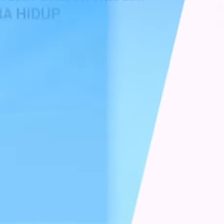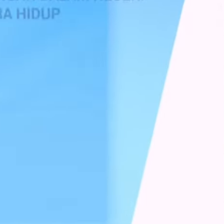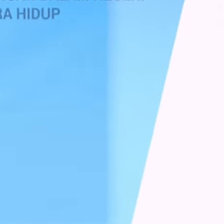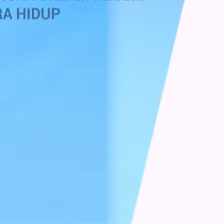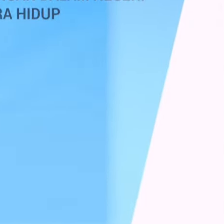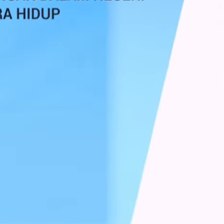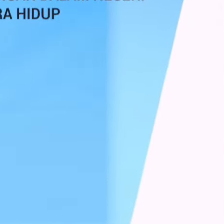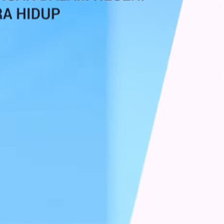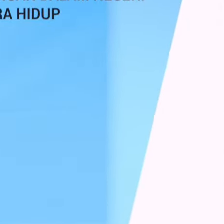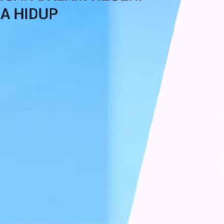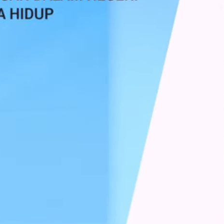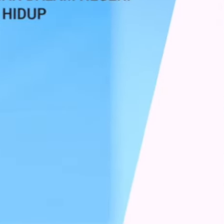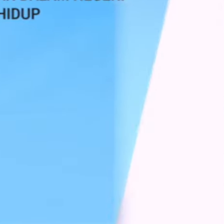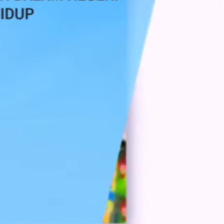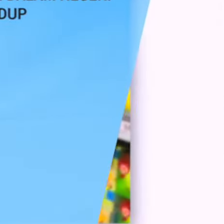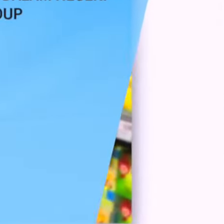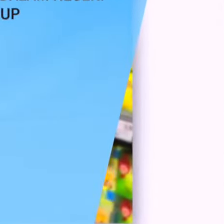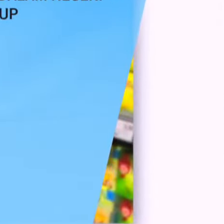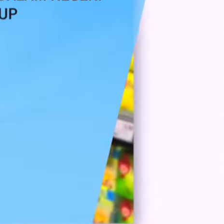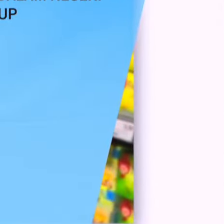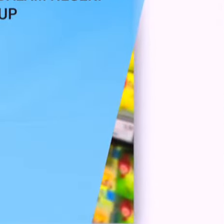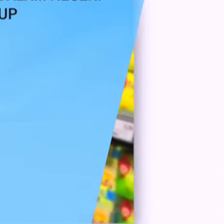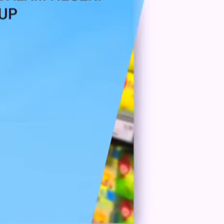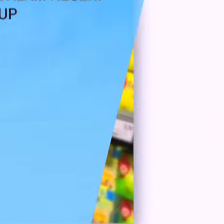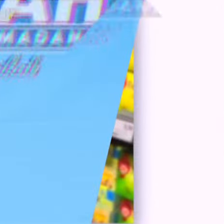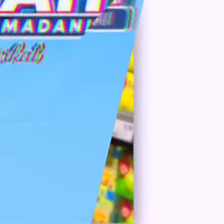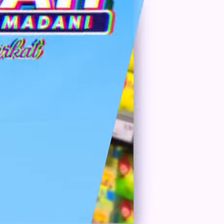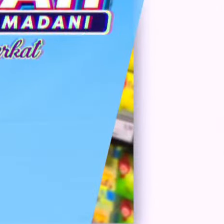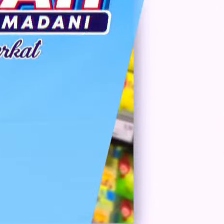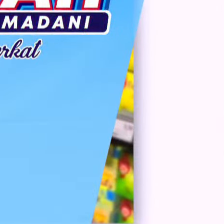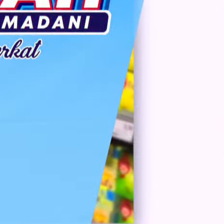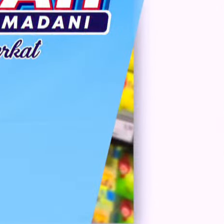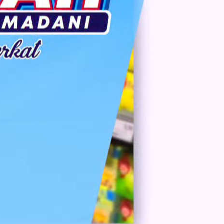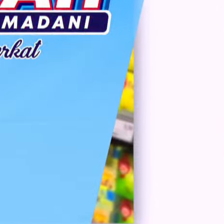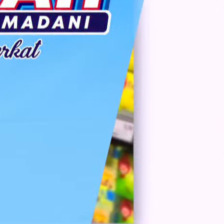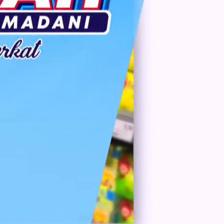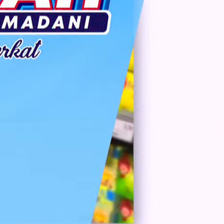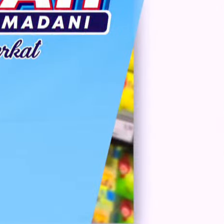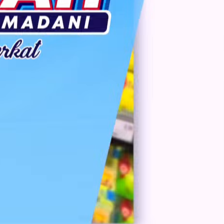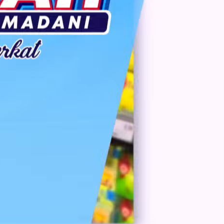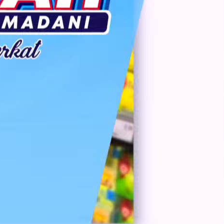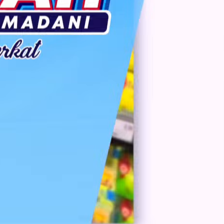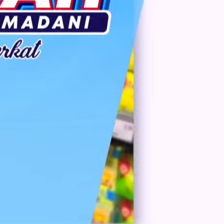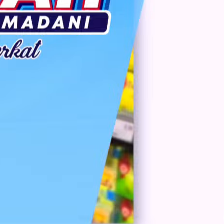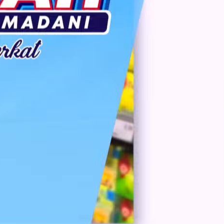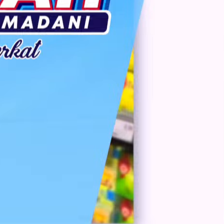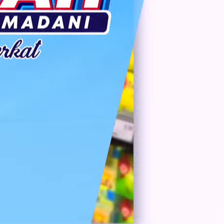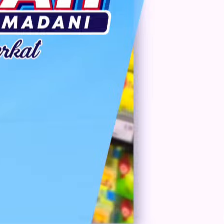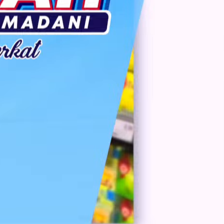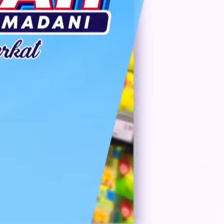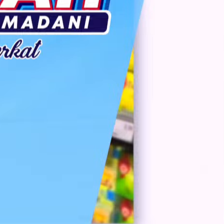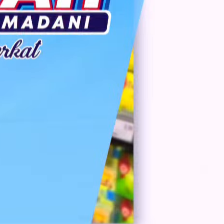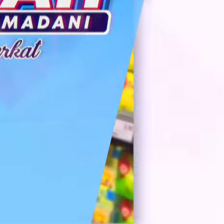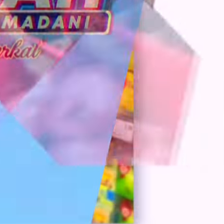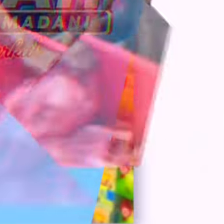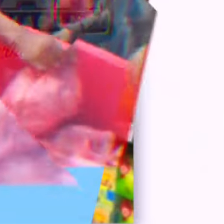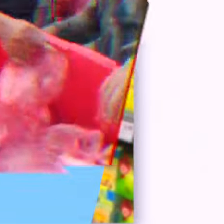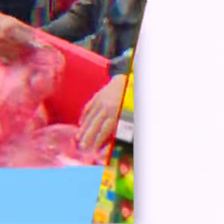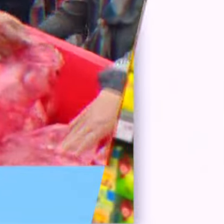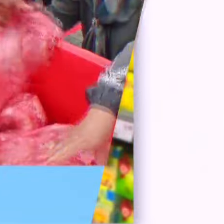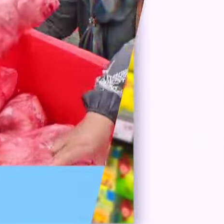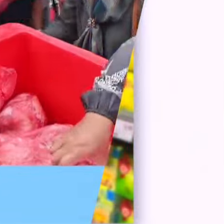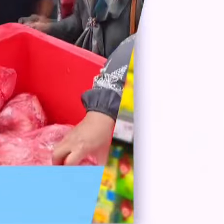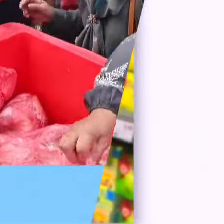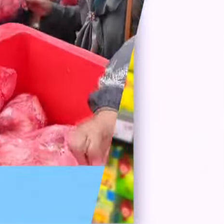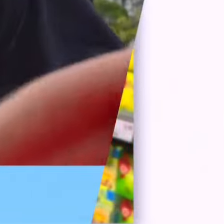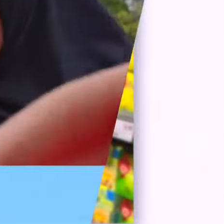Perdagangan Dalam Negeri dan Kos Sara Hidup KPDN sedang mengadakan program jualan ramah madani di semua kawasan Parlimen dan Dewan